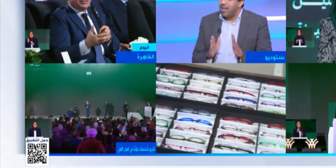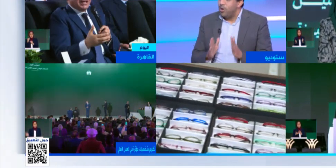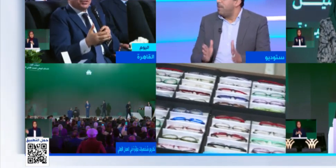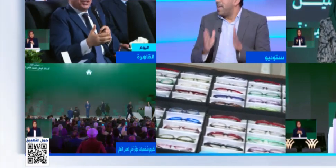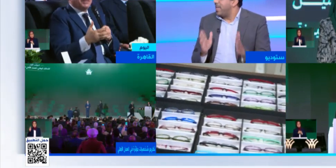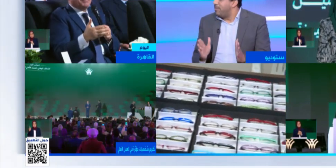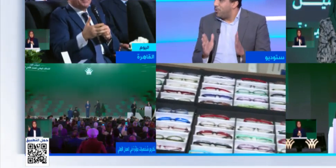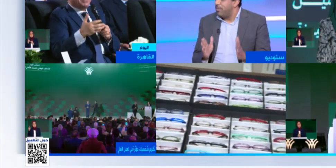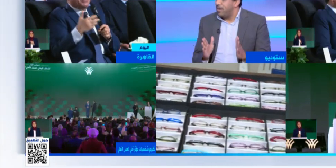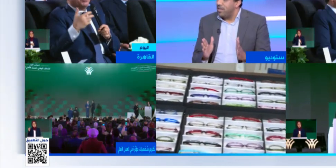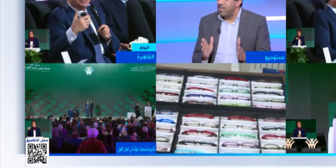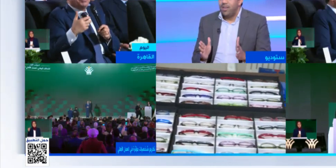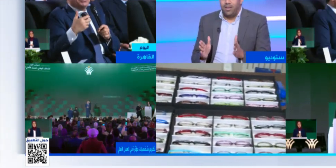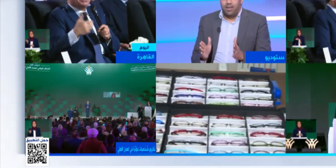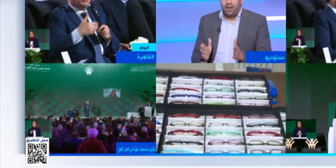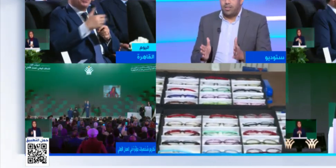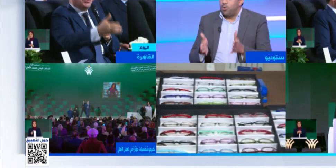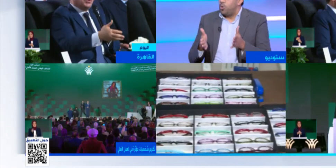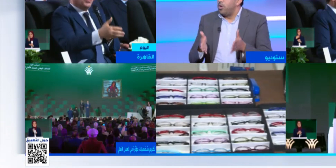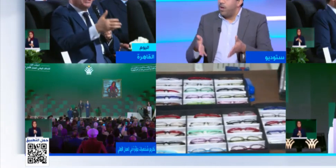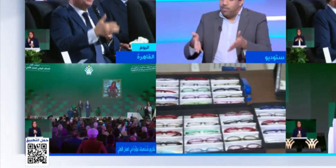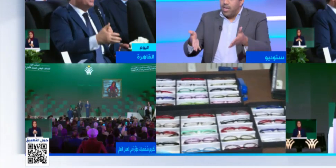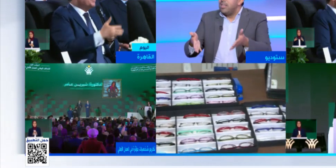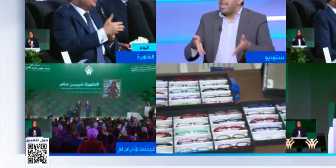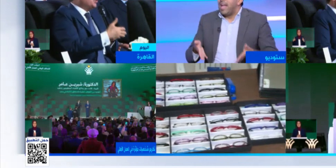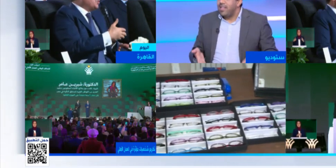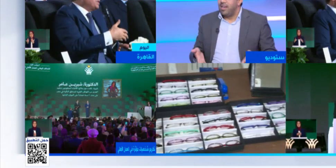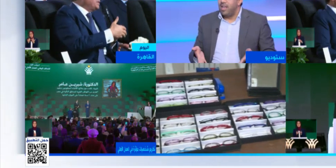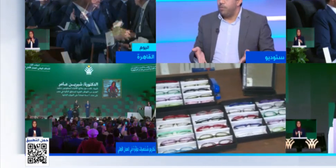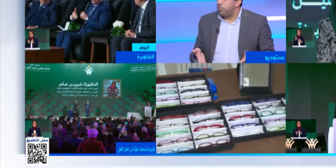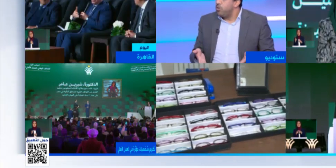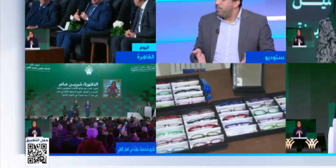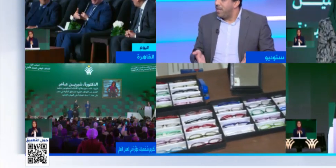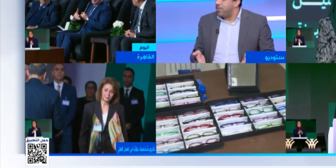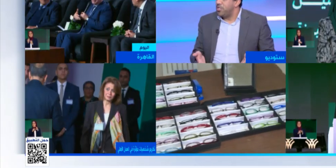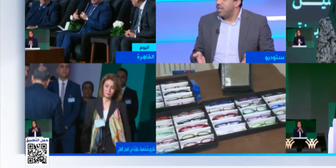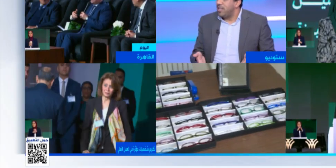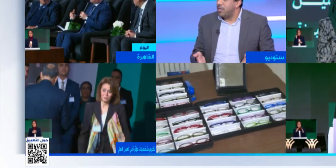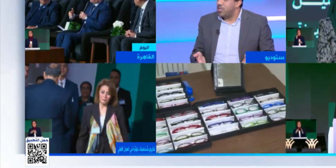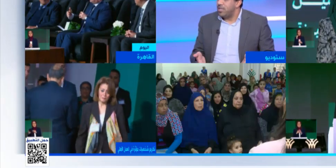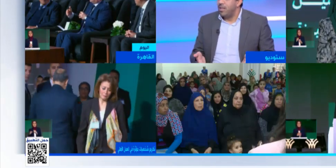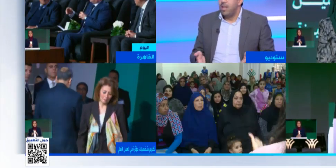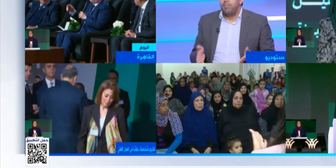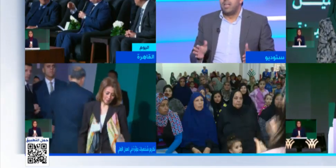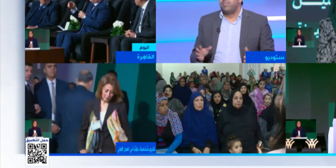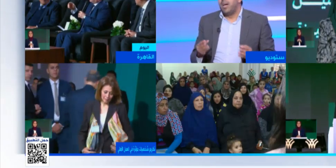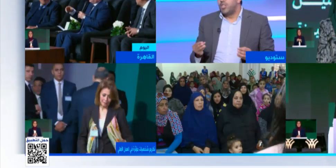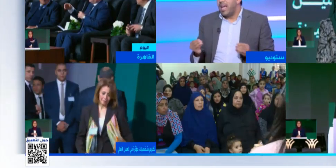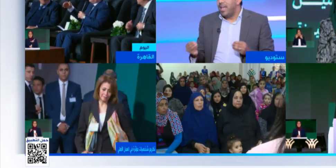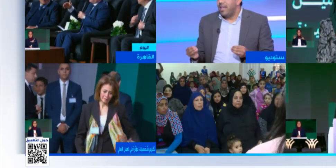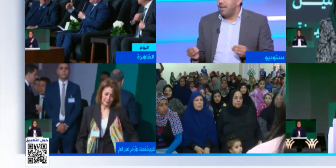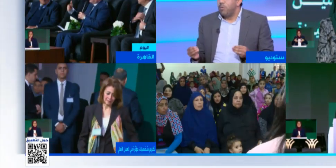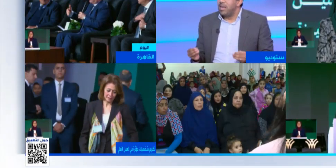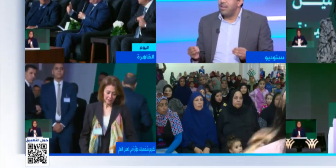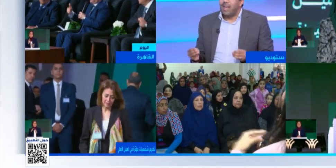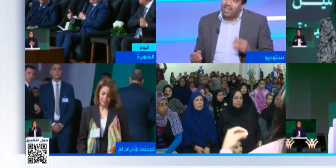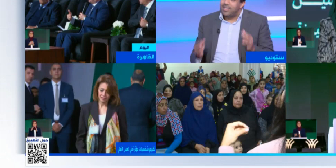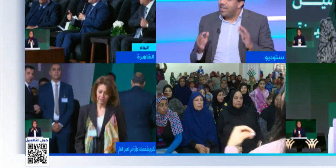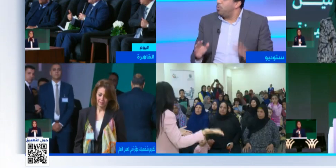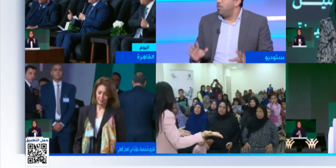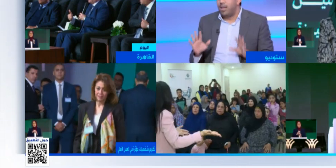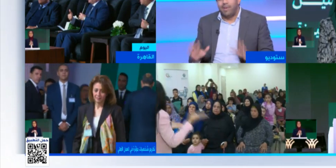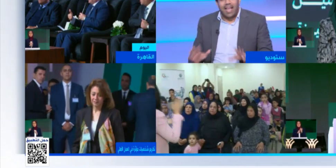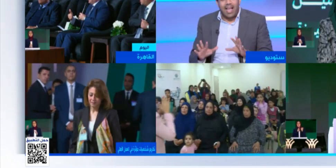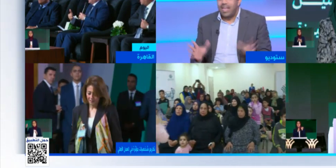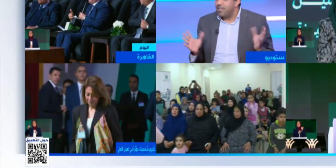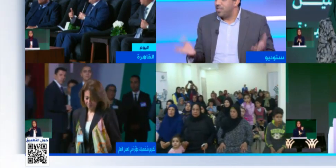ده احنا قلنا بقى الكلام ده قدام الرئيس النهارده الدكتوره نو، هي بتعرض الحاجات اللي هي المفروض نعملها في 2023، ما اصبحش حاجه ممكن اخر